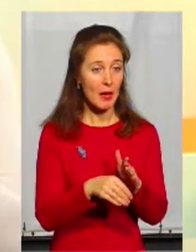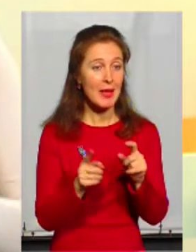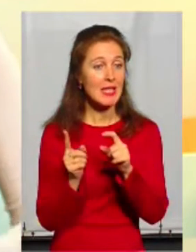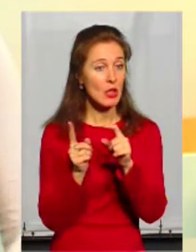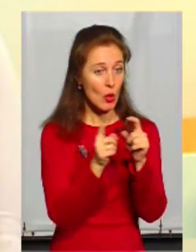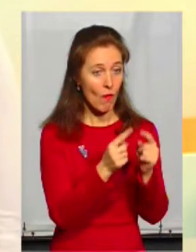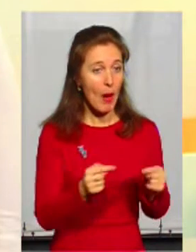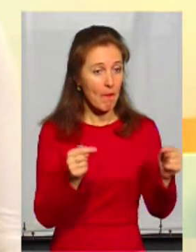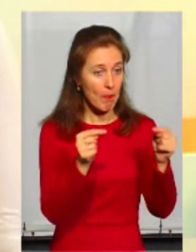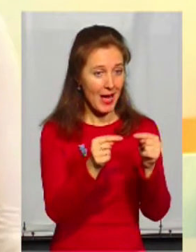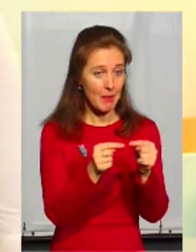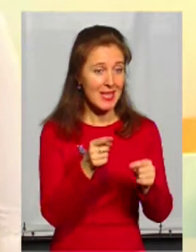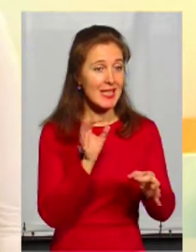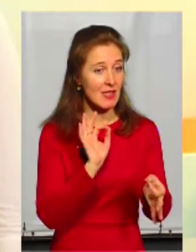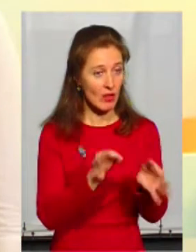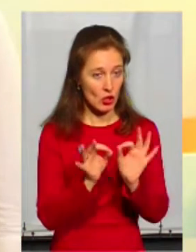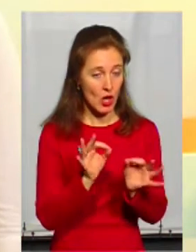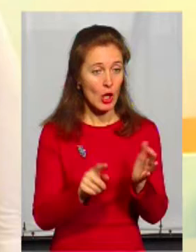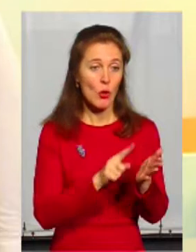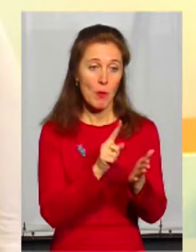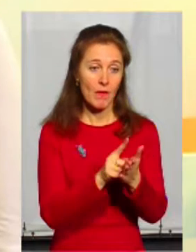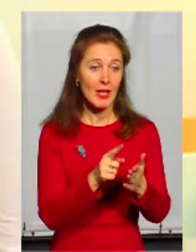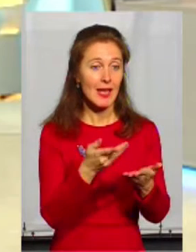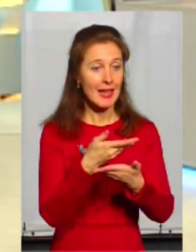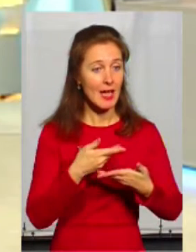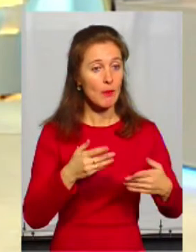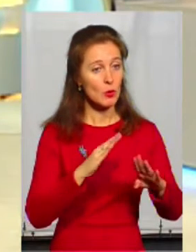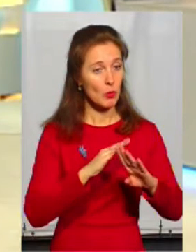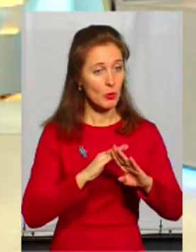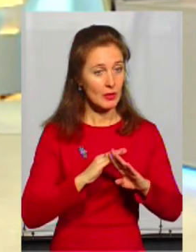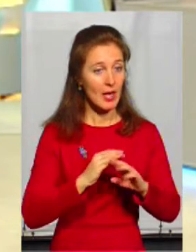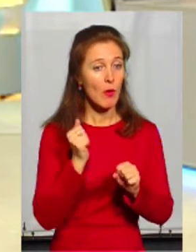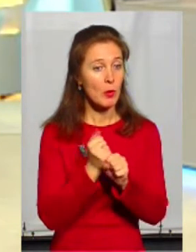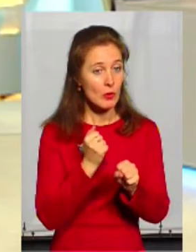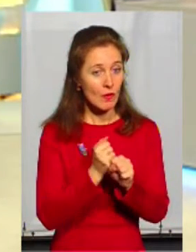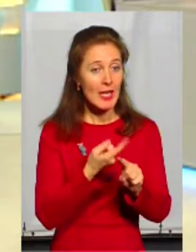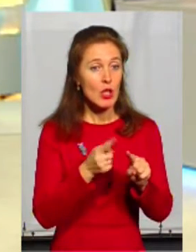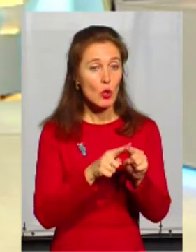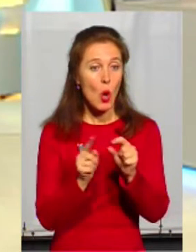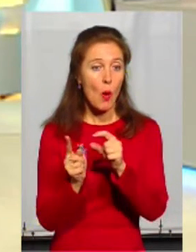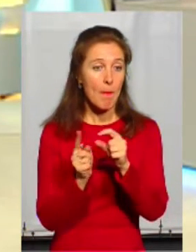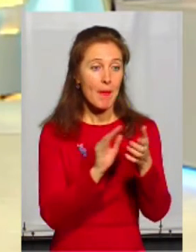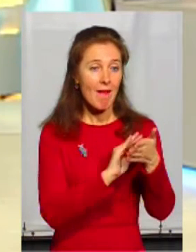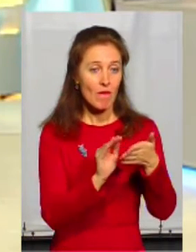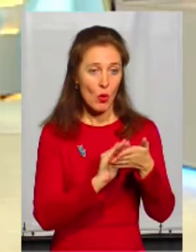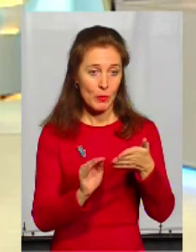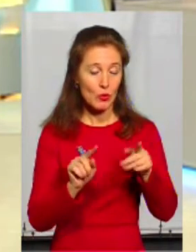слова, звичайно, повинна нам допомогти в опрацюванні цього правопису. Тому